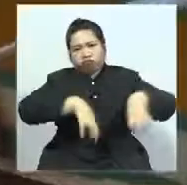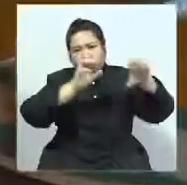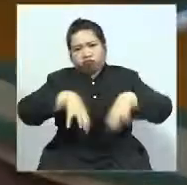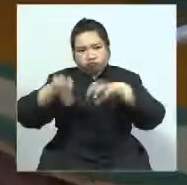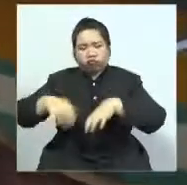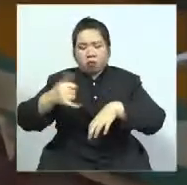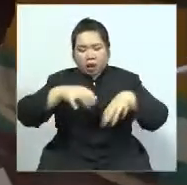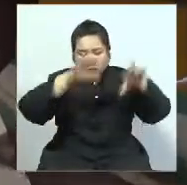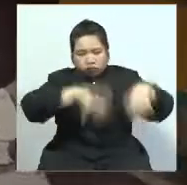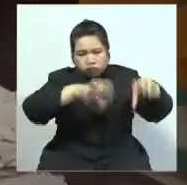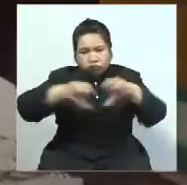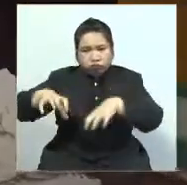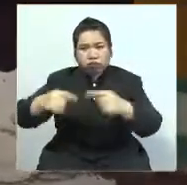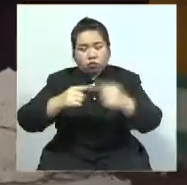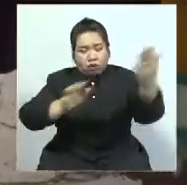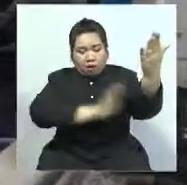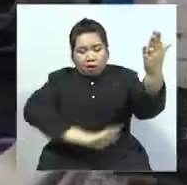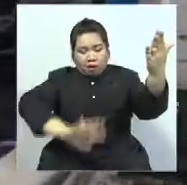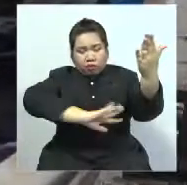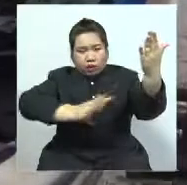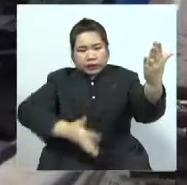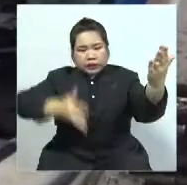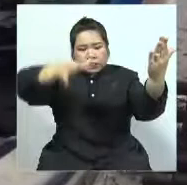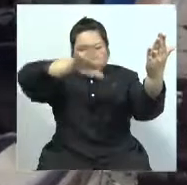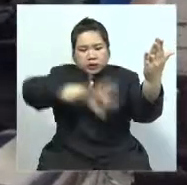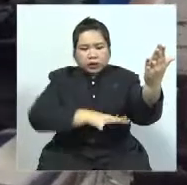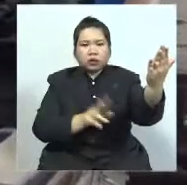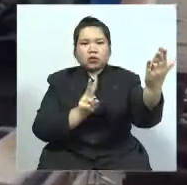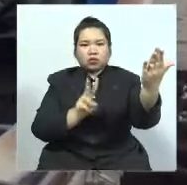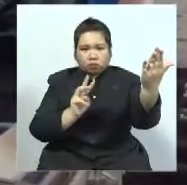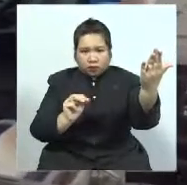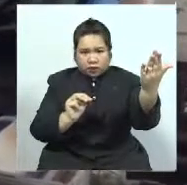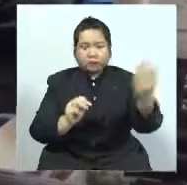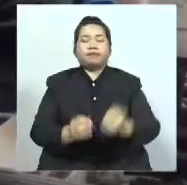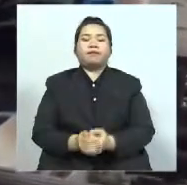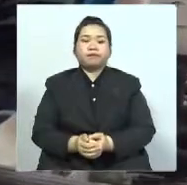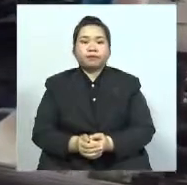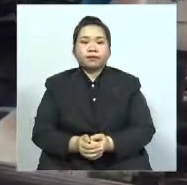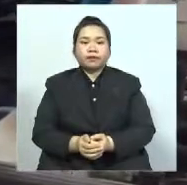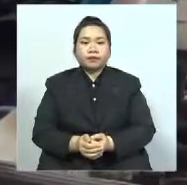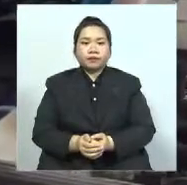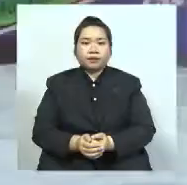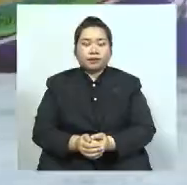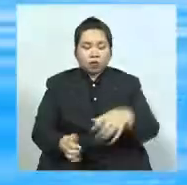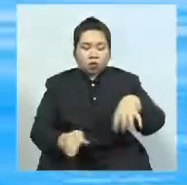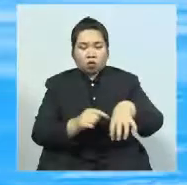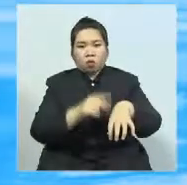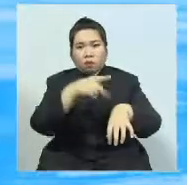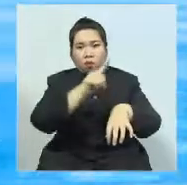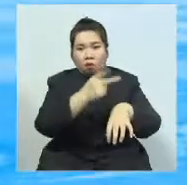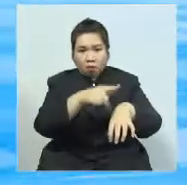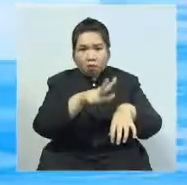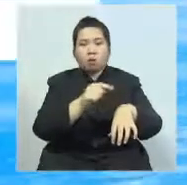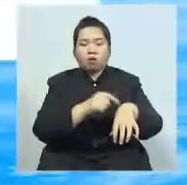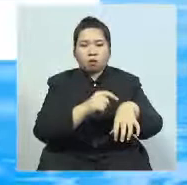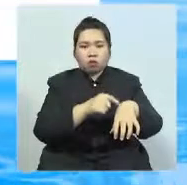กหนักบางพื้นที่บริเวณอ่าวไทยมีคลื่นสูงประมาณ2เมตรค่ะ ทางด้านของกรมป้องกันและบรรเทาสาธาร